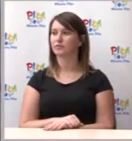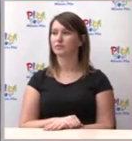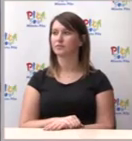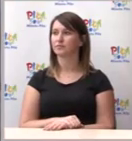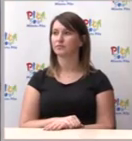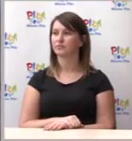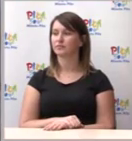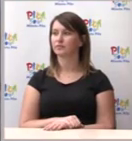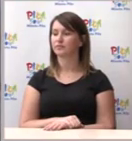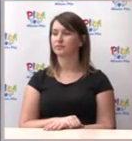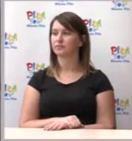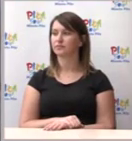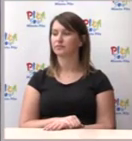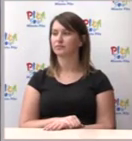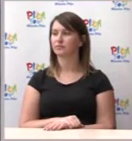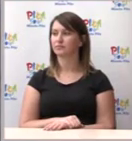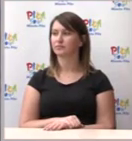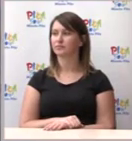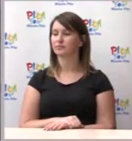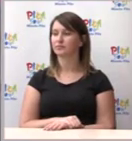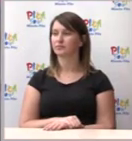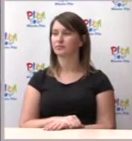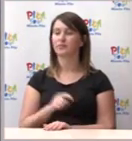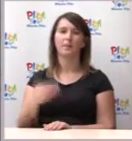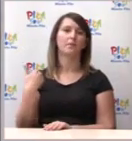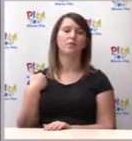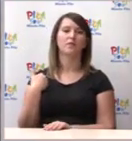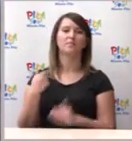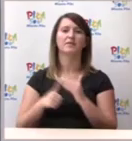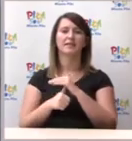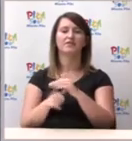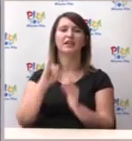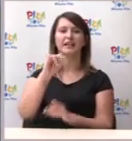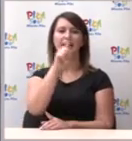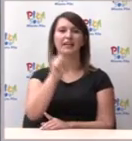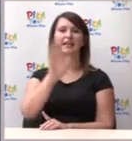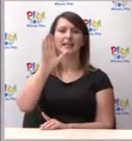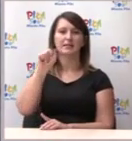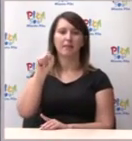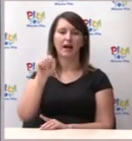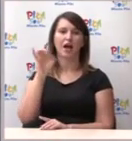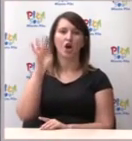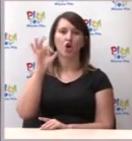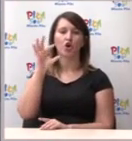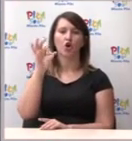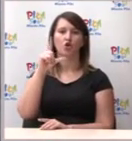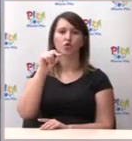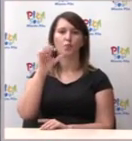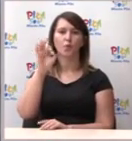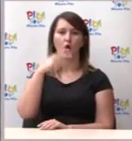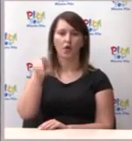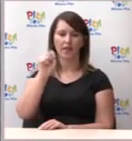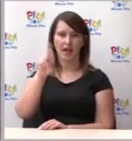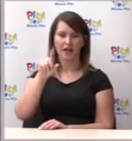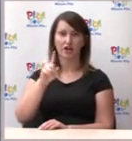którym uczestniczyli przedstawiciele Izby Gospodarczej Północnej Wielkopolski. Jest oczywiste, że zostały przedstawione